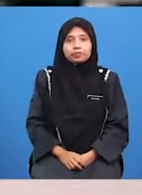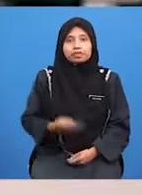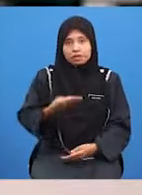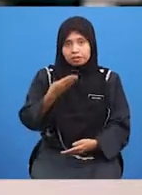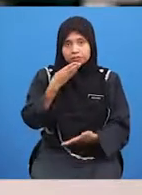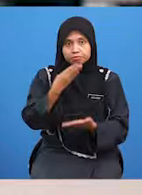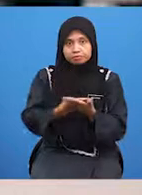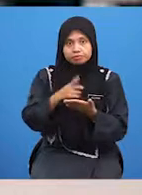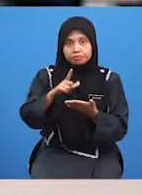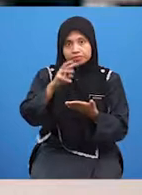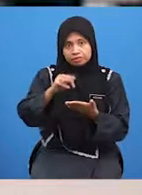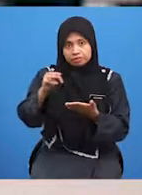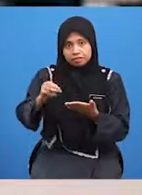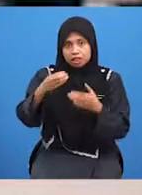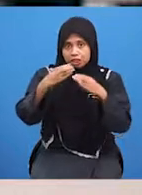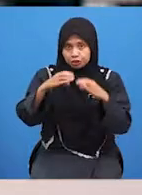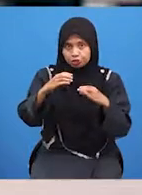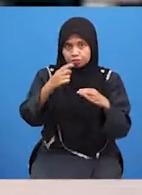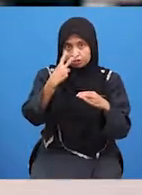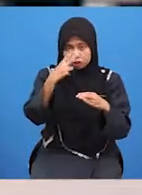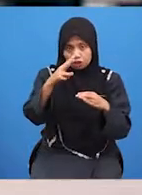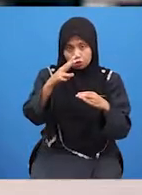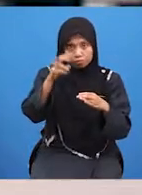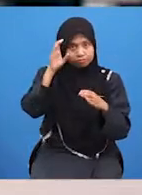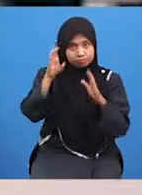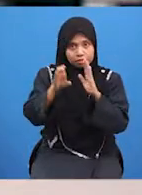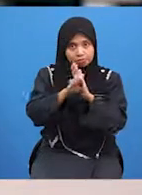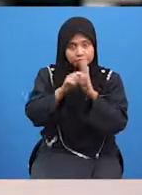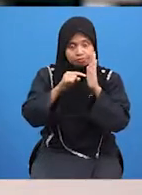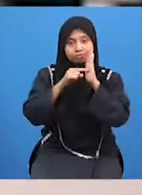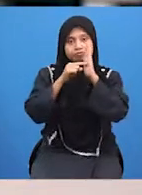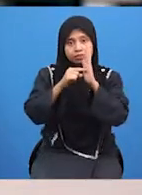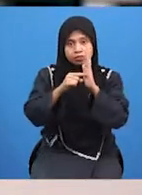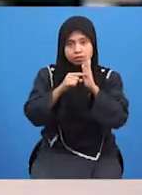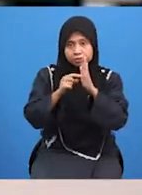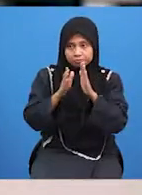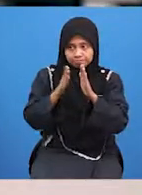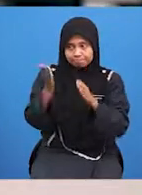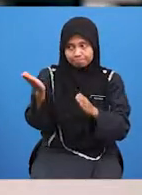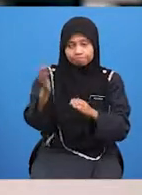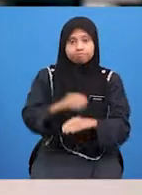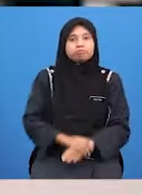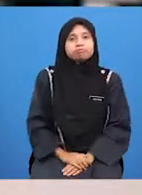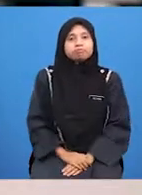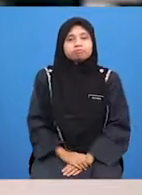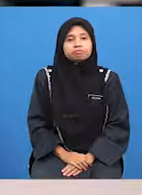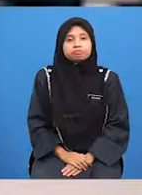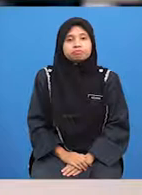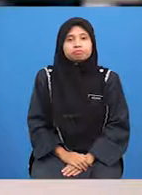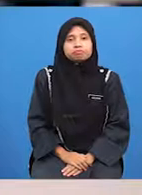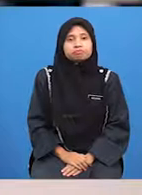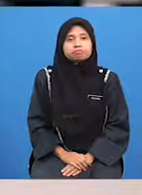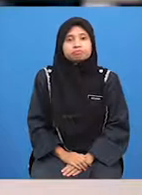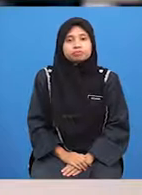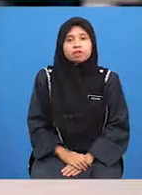Baiklah murid-murid, cuba anda lihat gambar yang dipaparkan di sebelah kiri saya. Untuk pengetahuan